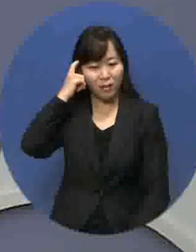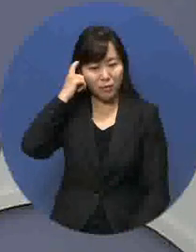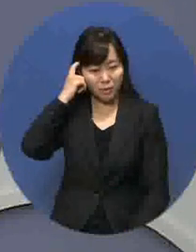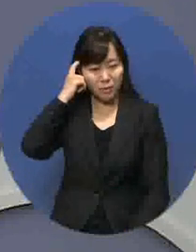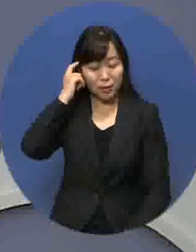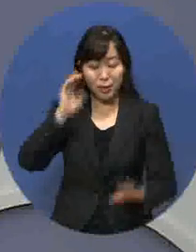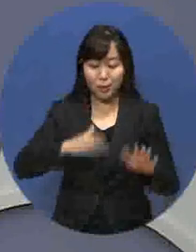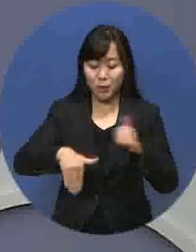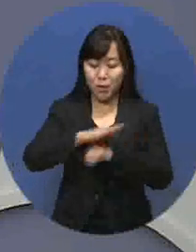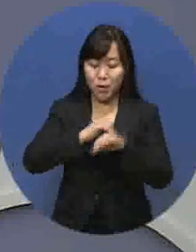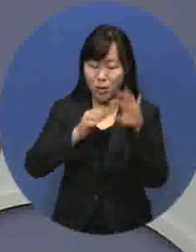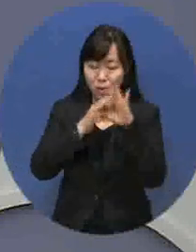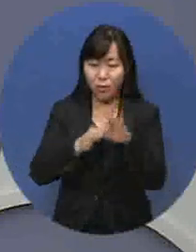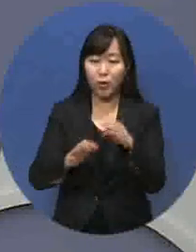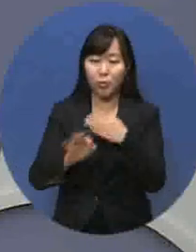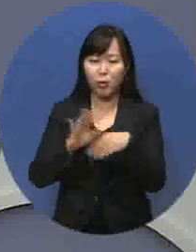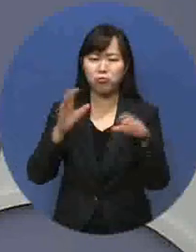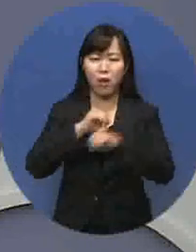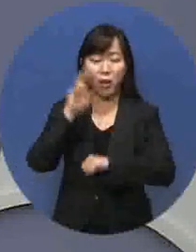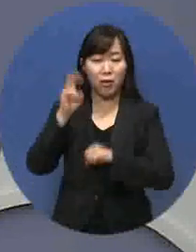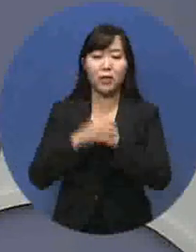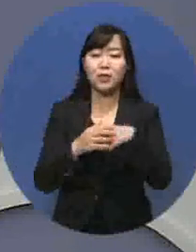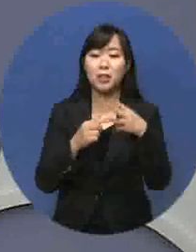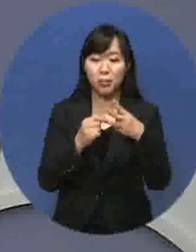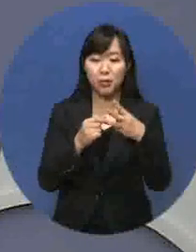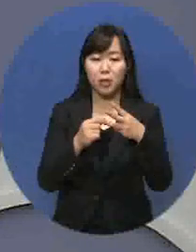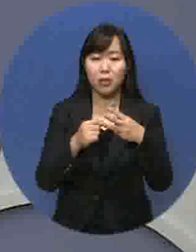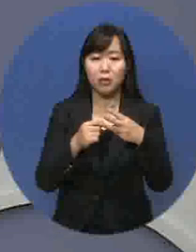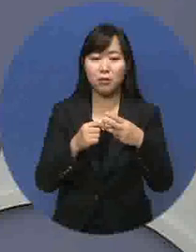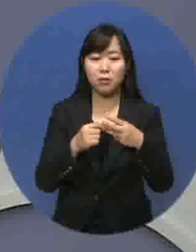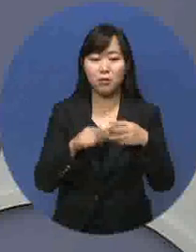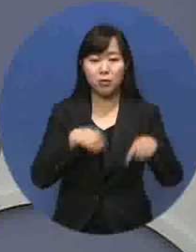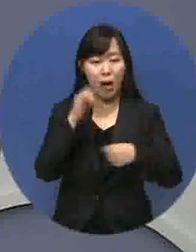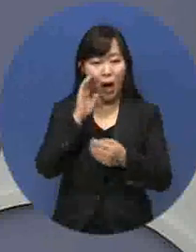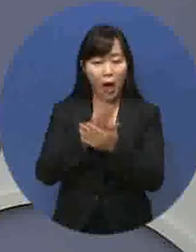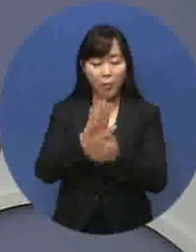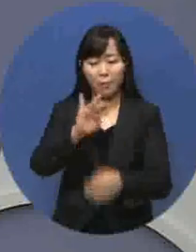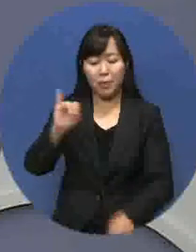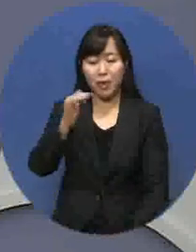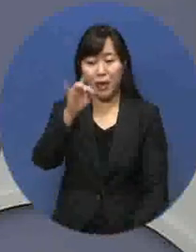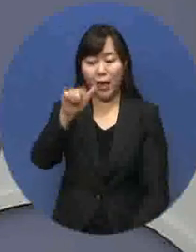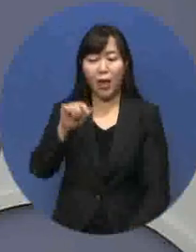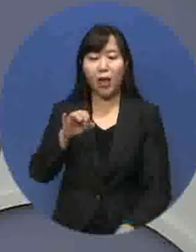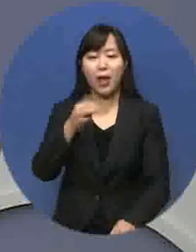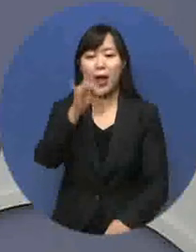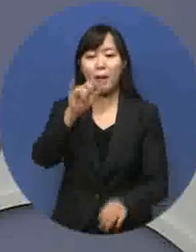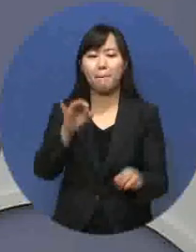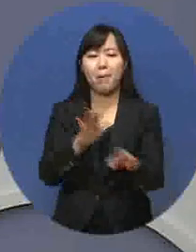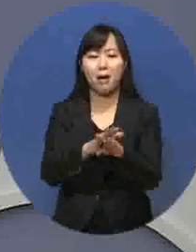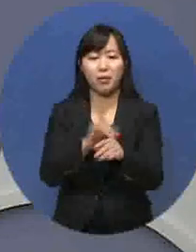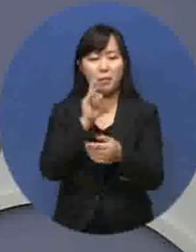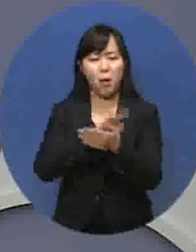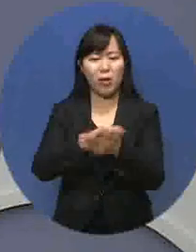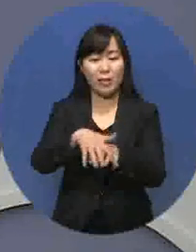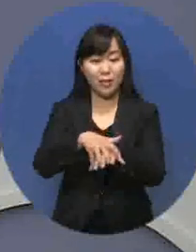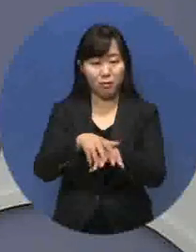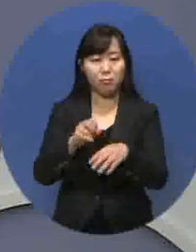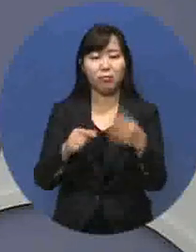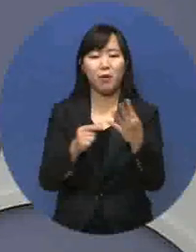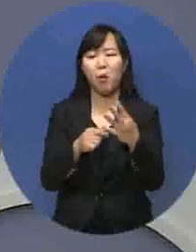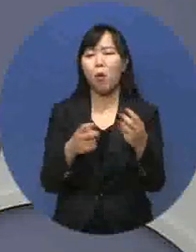상태가 계속되면 붕괴할 것이다. 세 번째가 이제 자발적인 비핵화를 통해서 이제 평화체제가 구축되는 거. 네 번째가 이제 어쩔